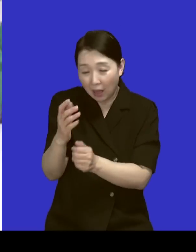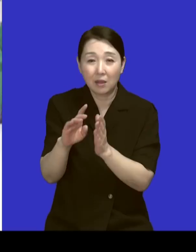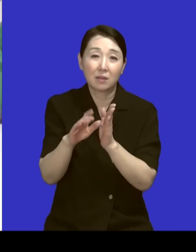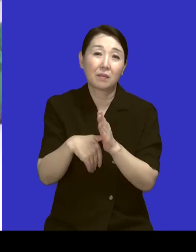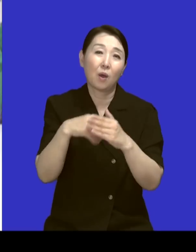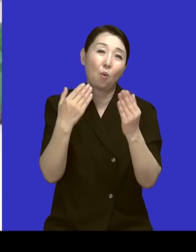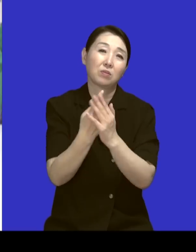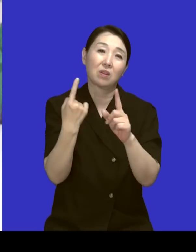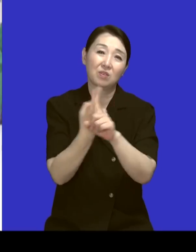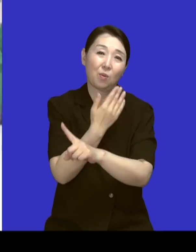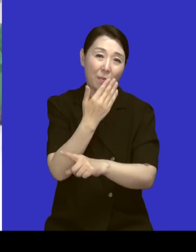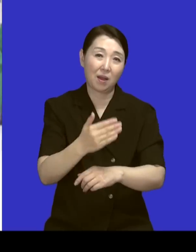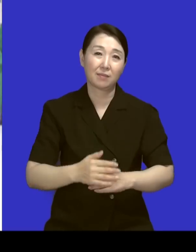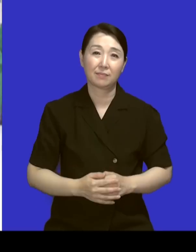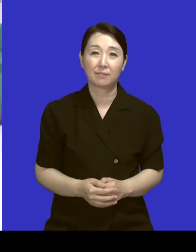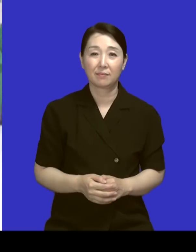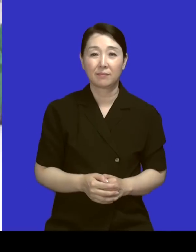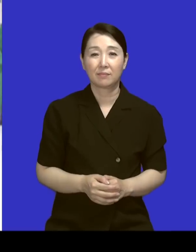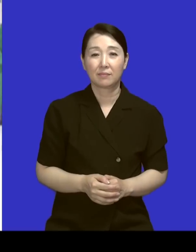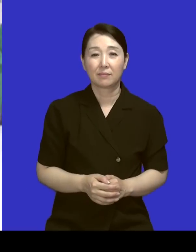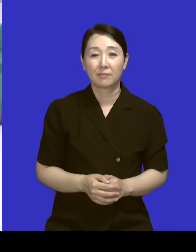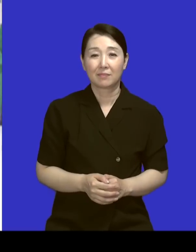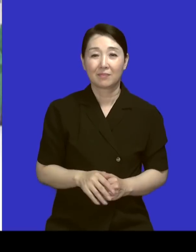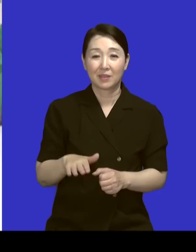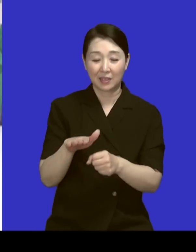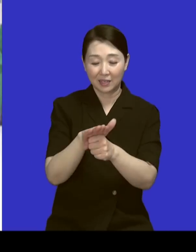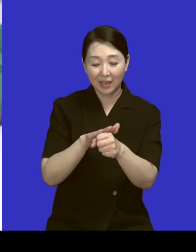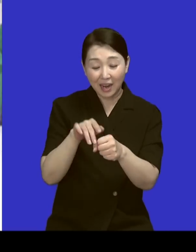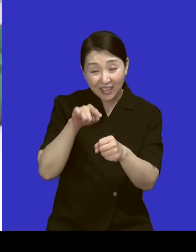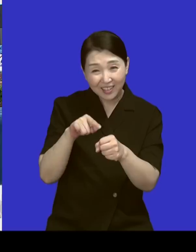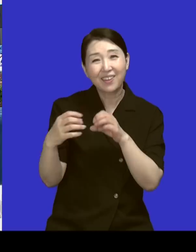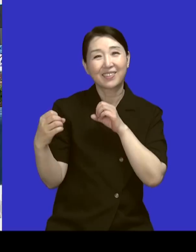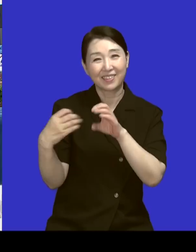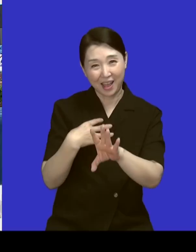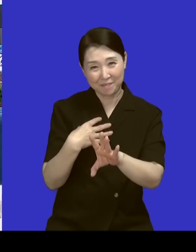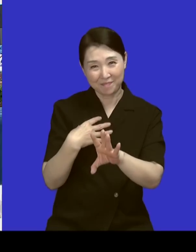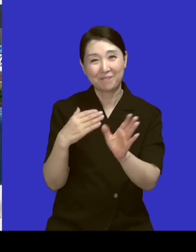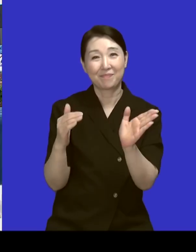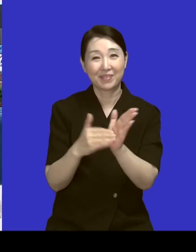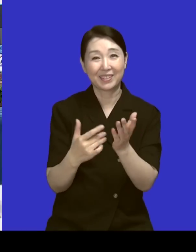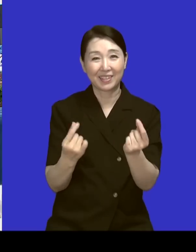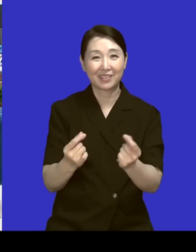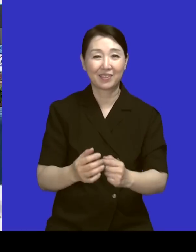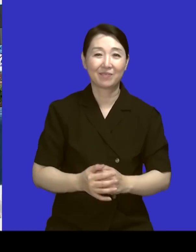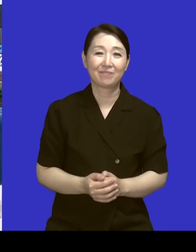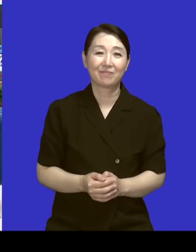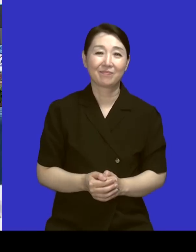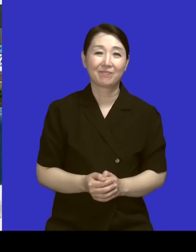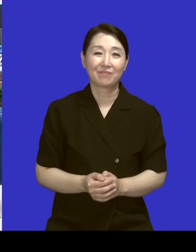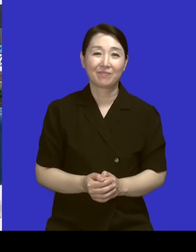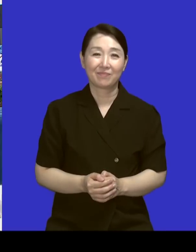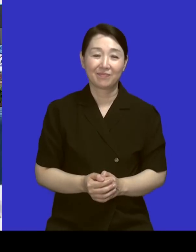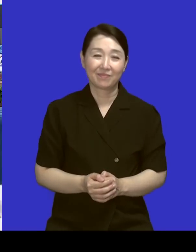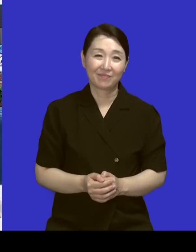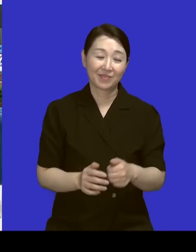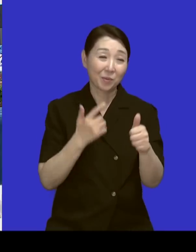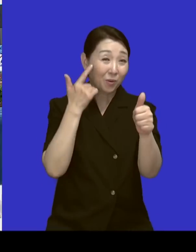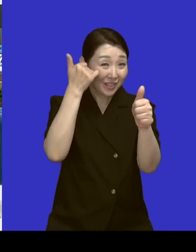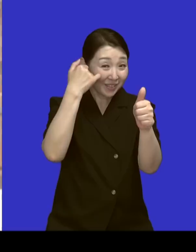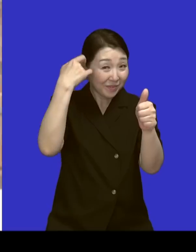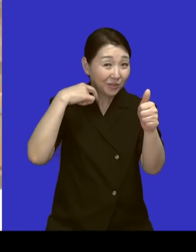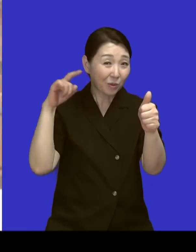온전하게 치료가 되는 것 같고 사랑이 답이다. 그럼요. 네, 그 생각이 듭니다. 네. 우리 박경 목사님